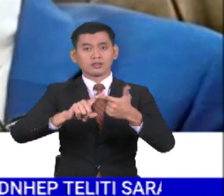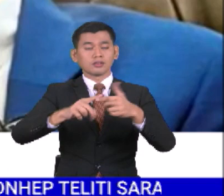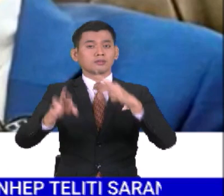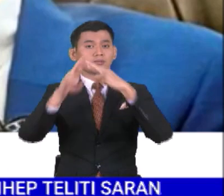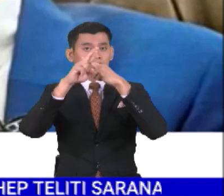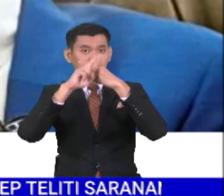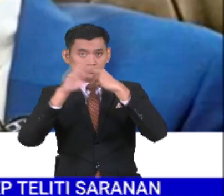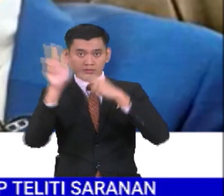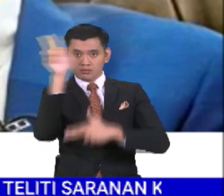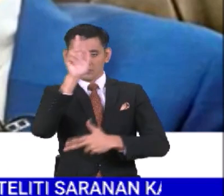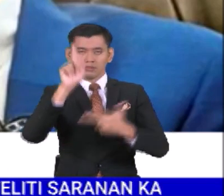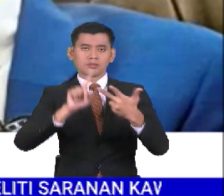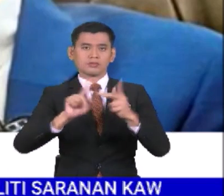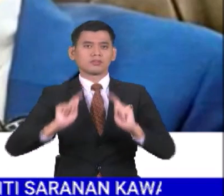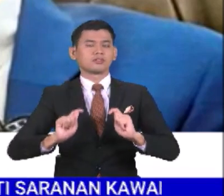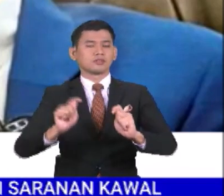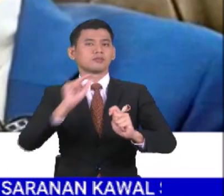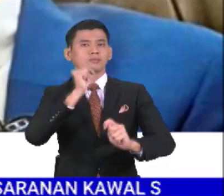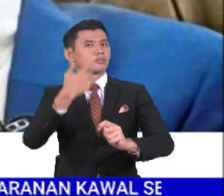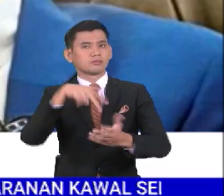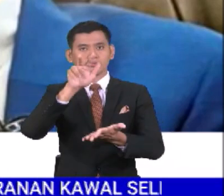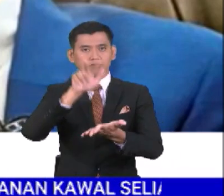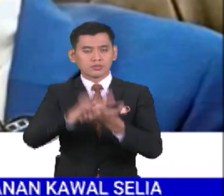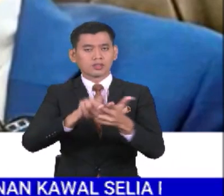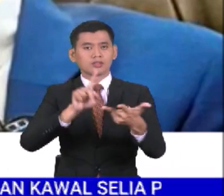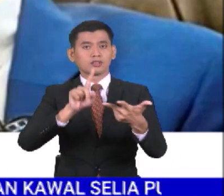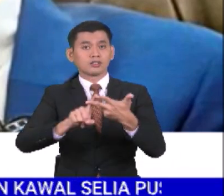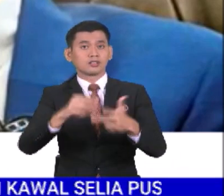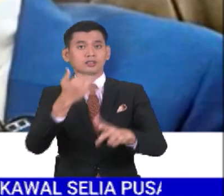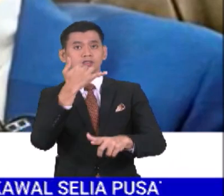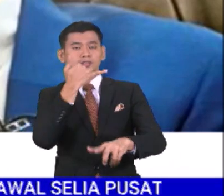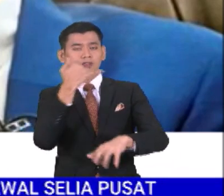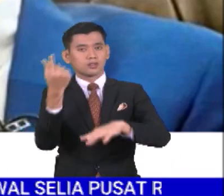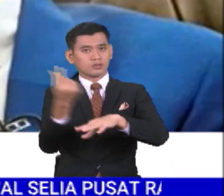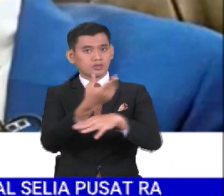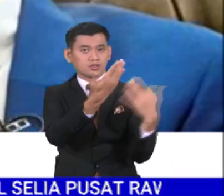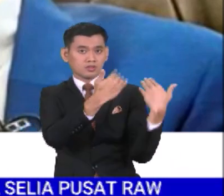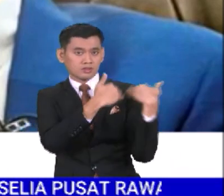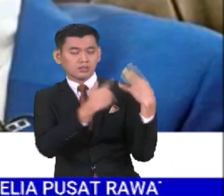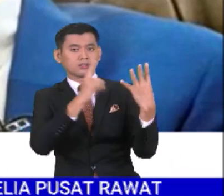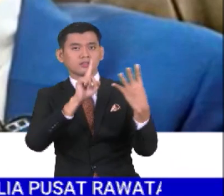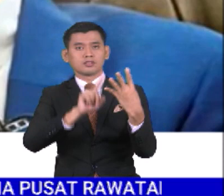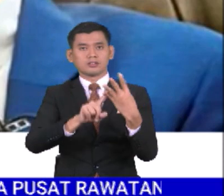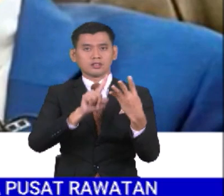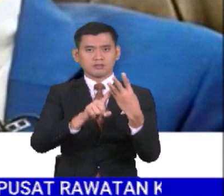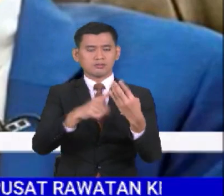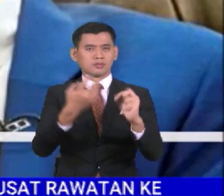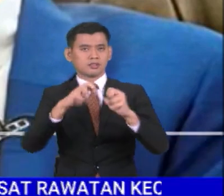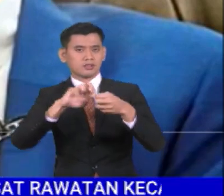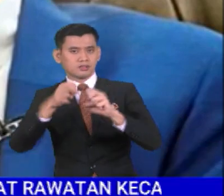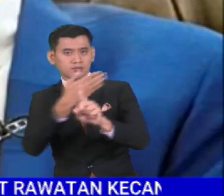kerajaan, tindakan tidak sah, salah guna kuasa serta kecuaian profesional dan kenyataan